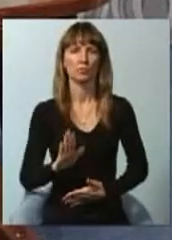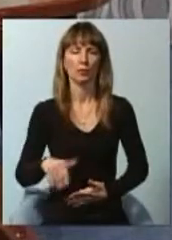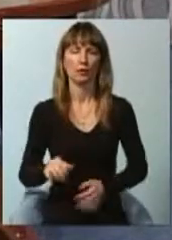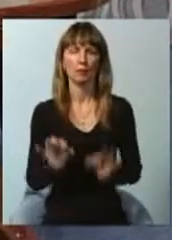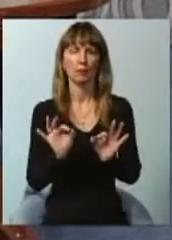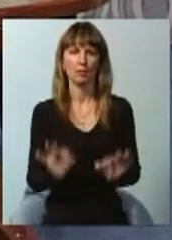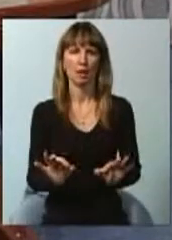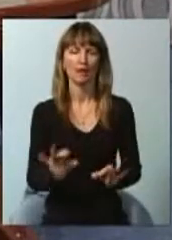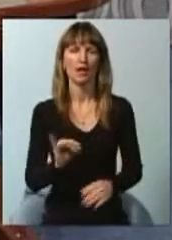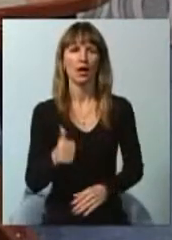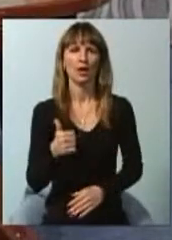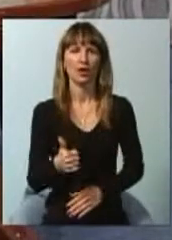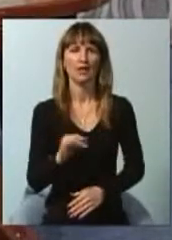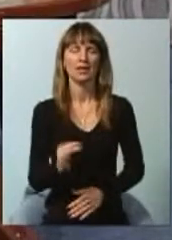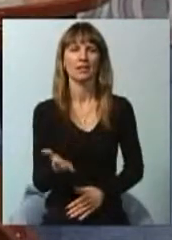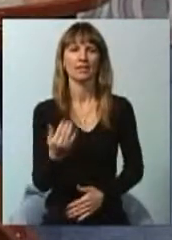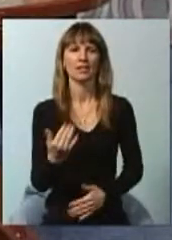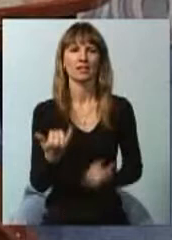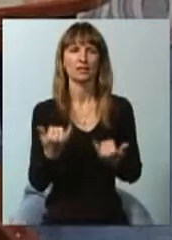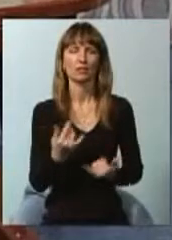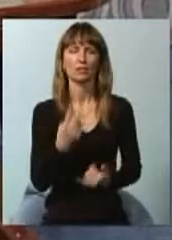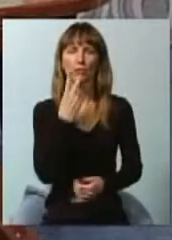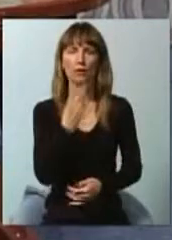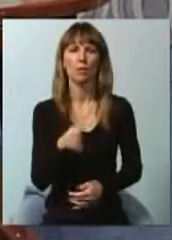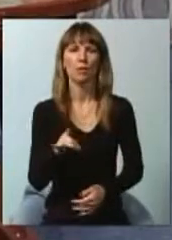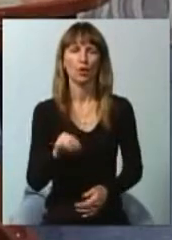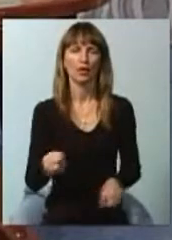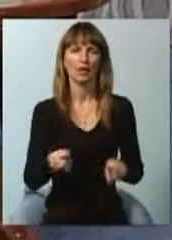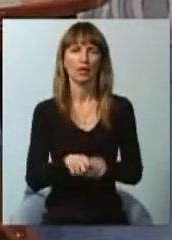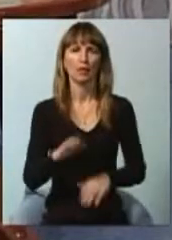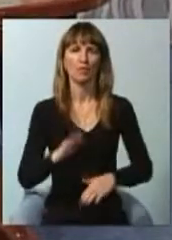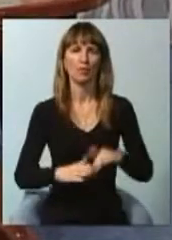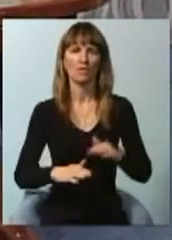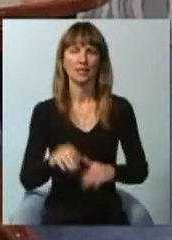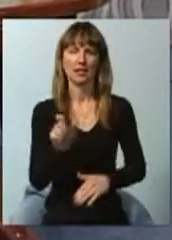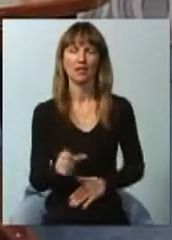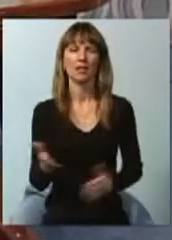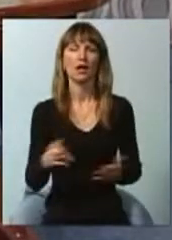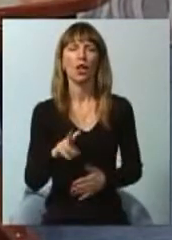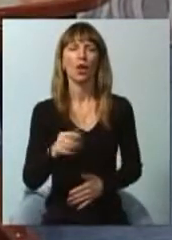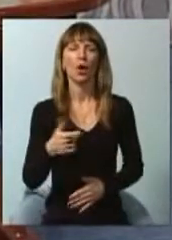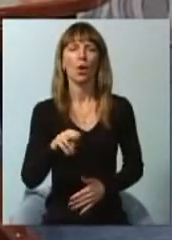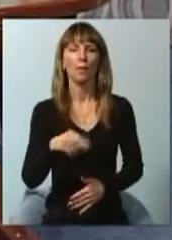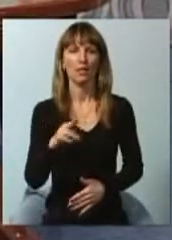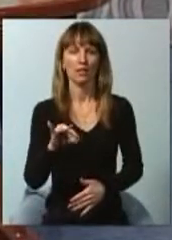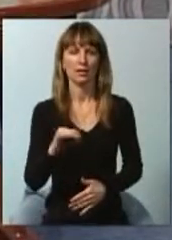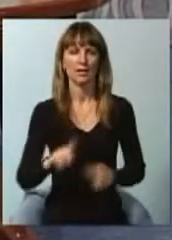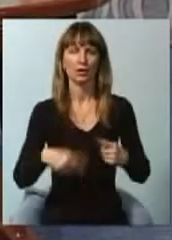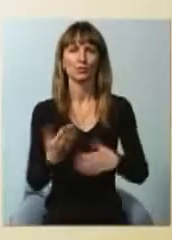та гарною. Ну і давайте прямо зараз подивимось про таких професіоналів, як логопеди. Наступний сюжет.